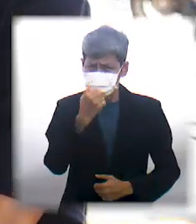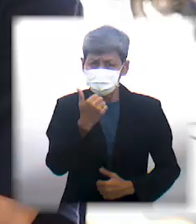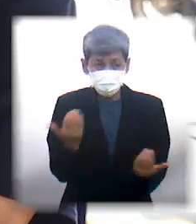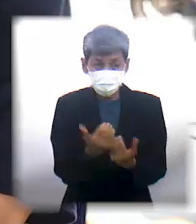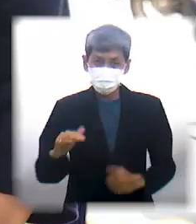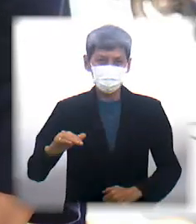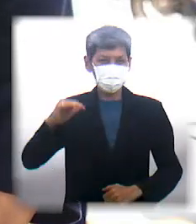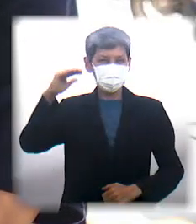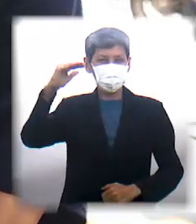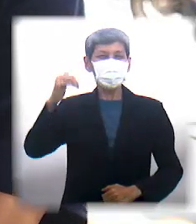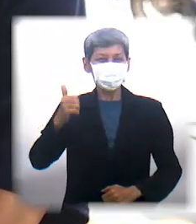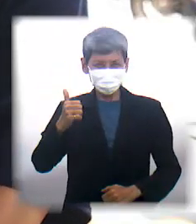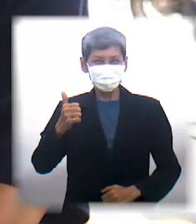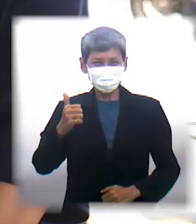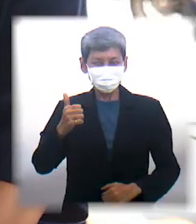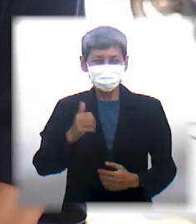กเราโตแล้ว